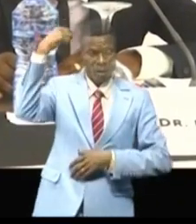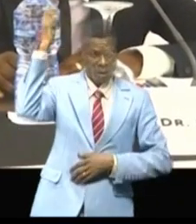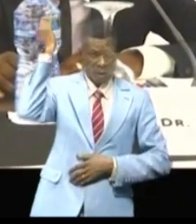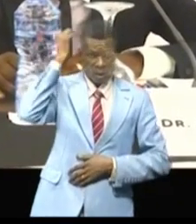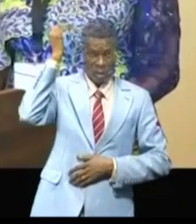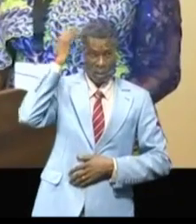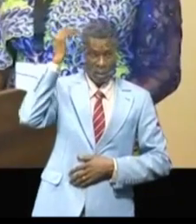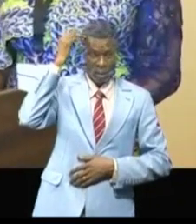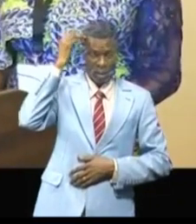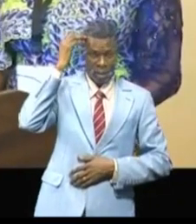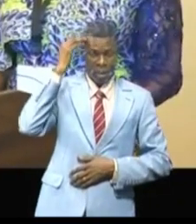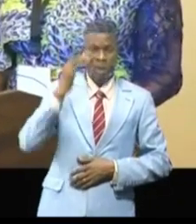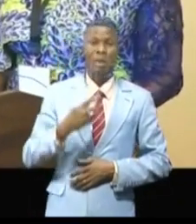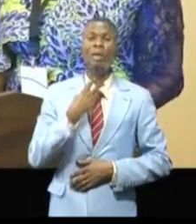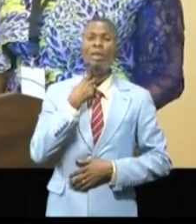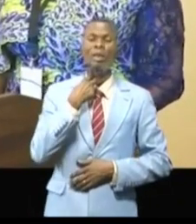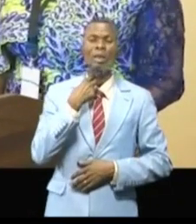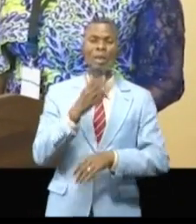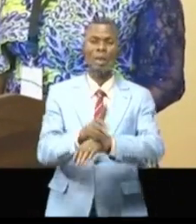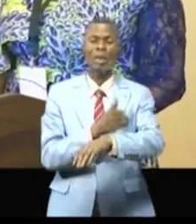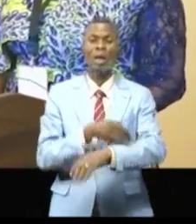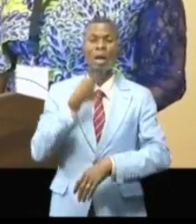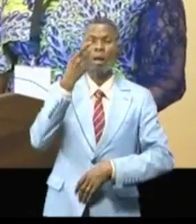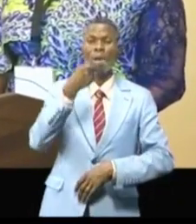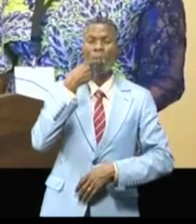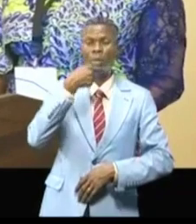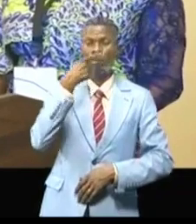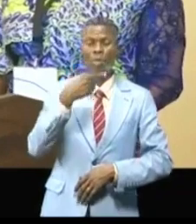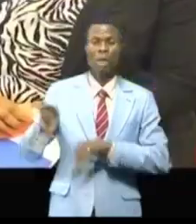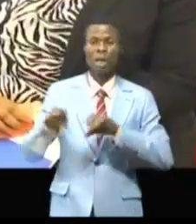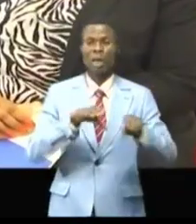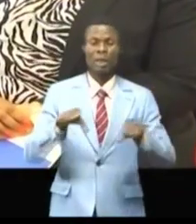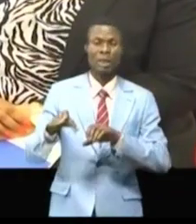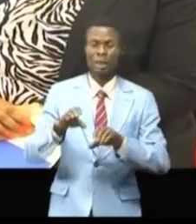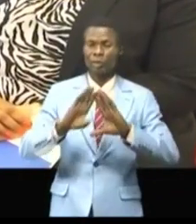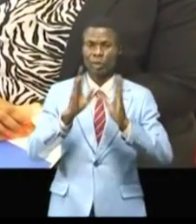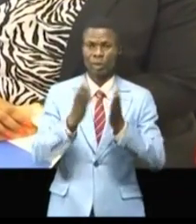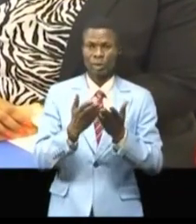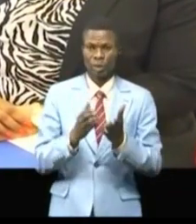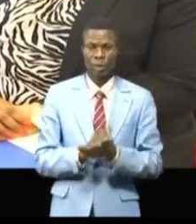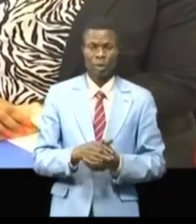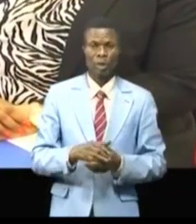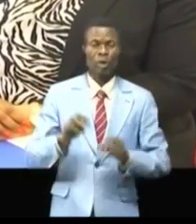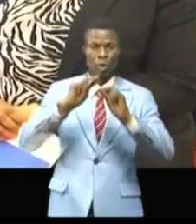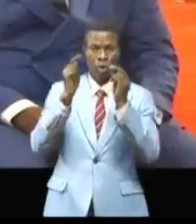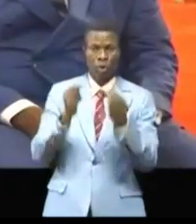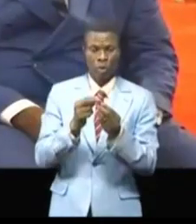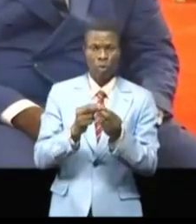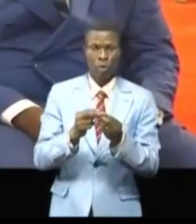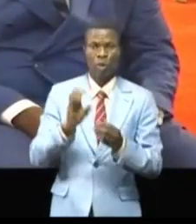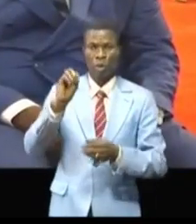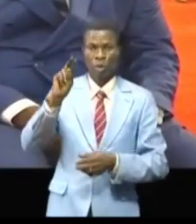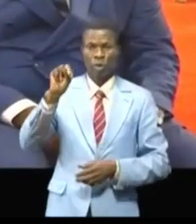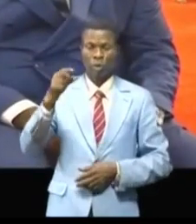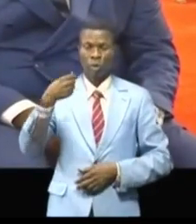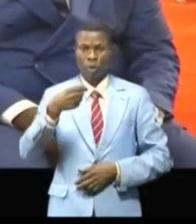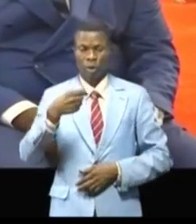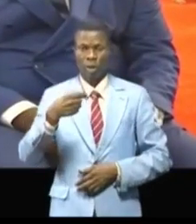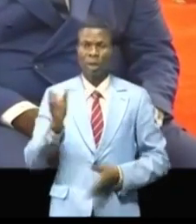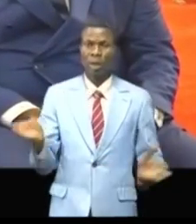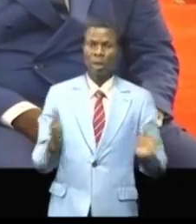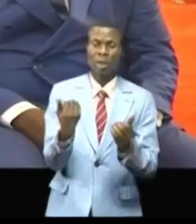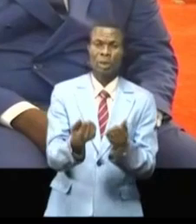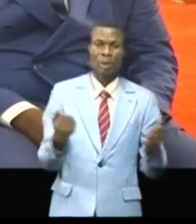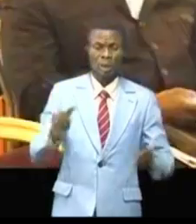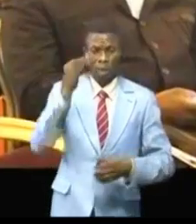ralentit la croissance du langage et les interactions sociales. Never Limit Children, cette association qui encadre les